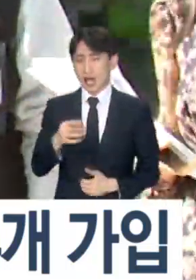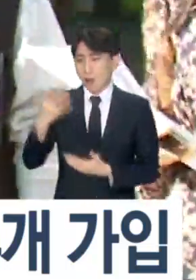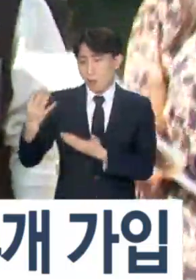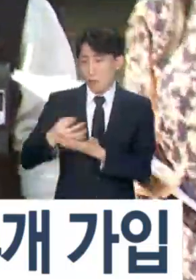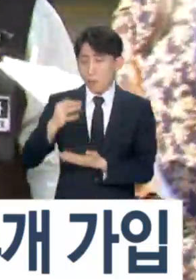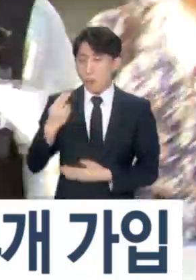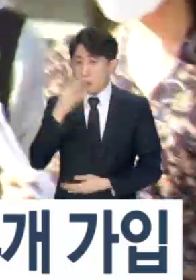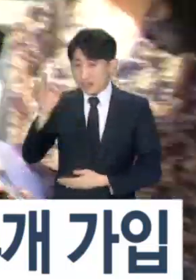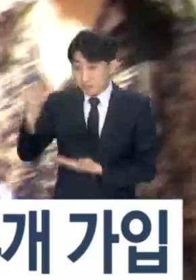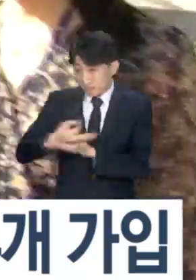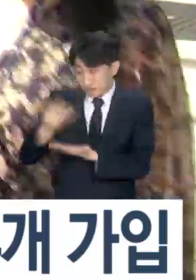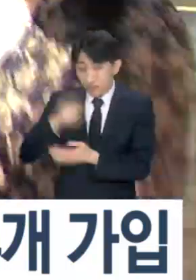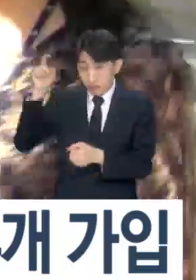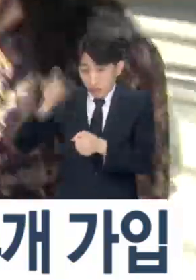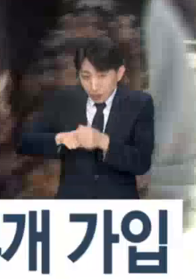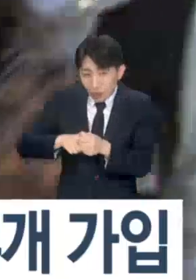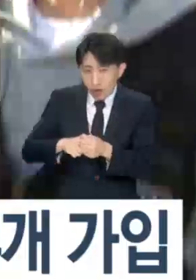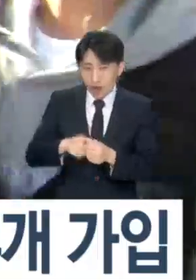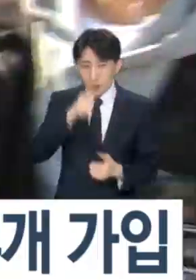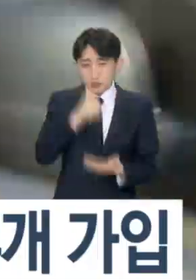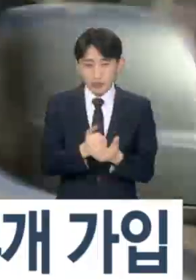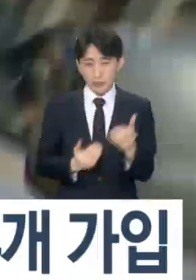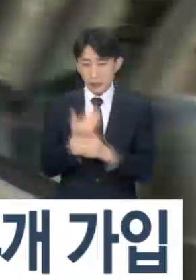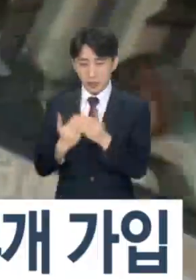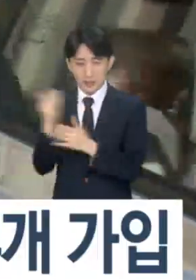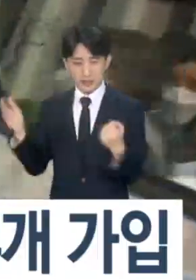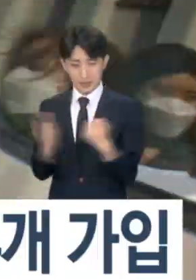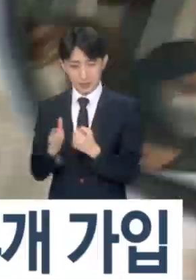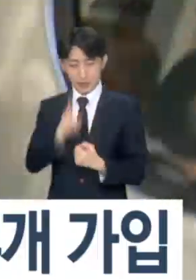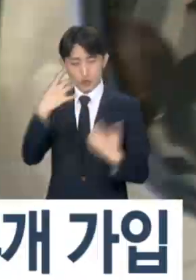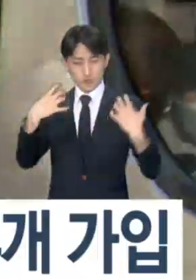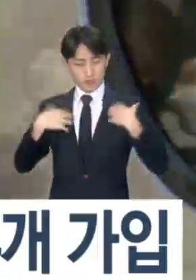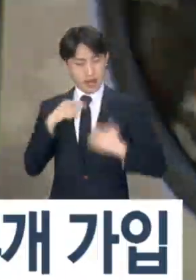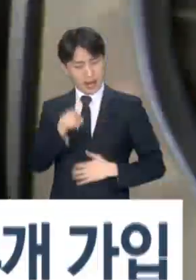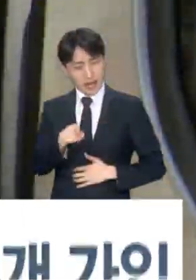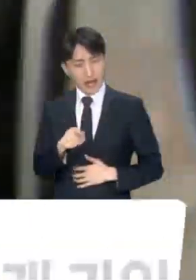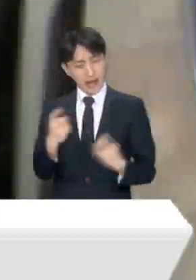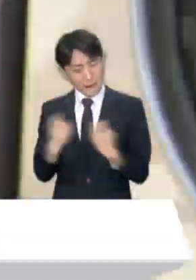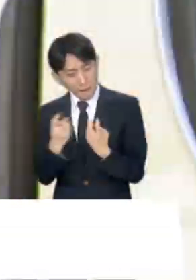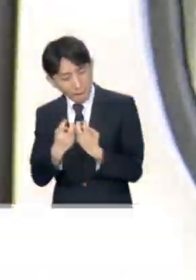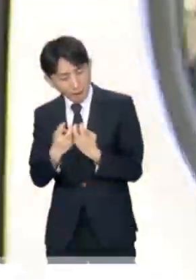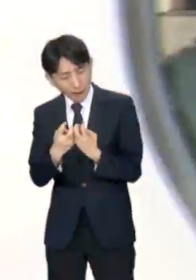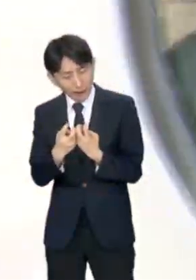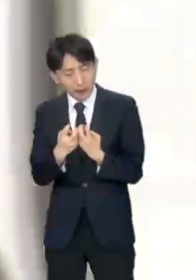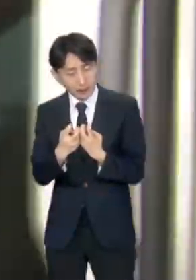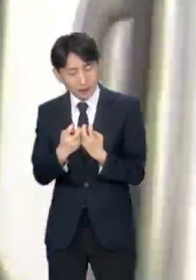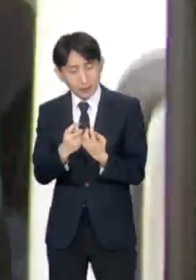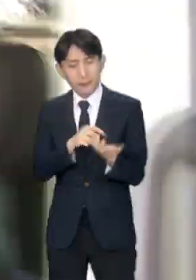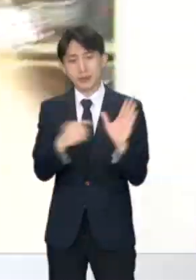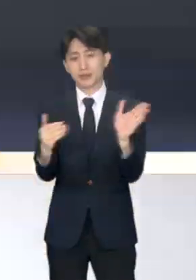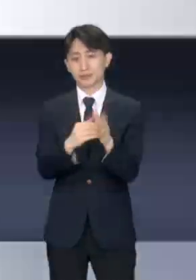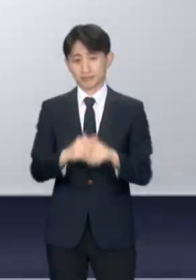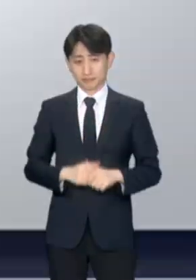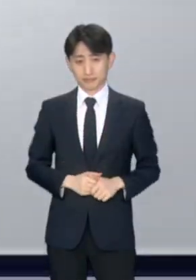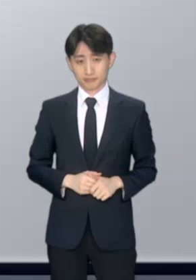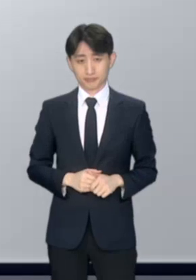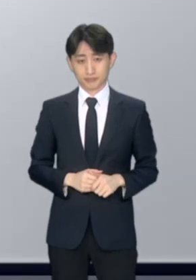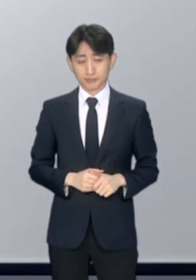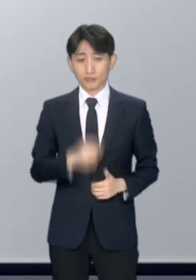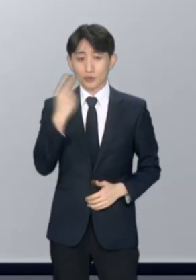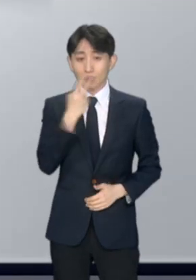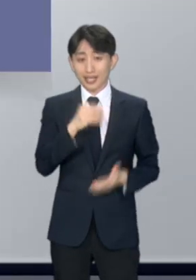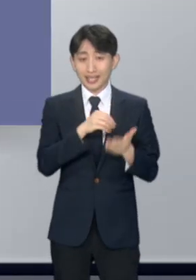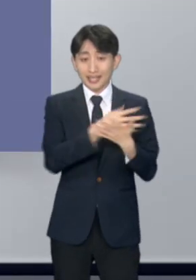우려가 커지자 금융당국이 중복, 과다보험 방지 인수심사 가이드라인을 마련했습니다. 보험료를 내는